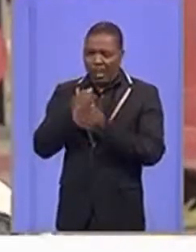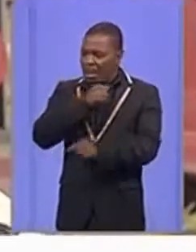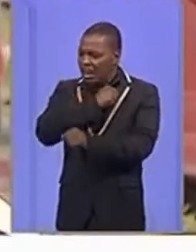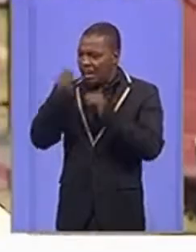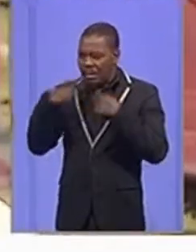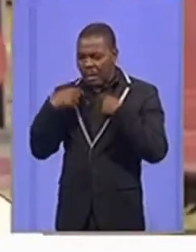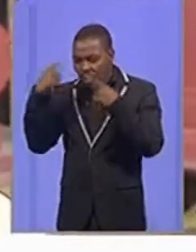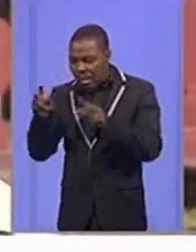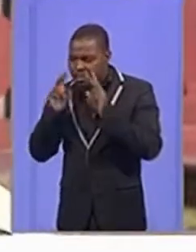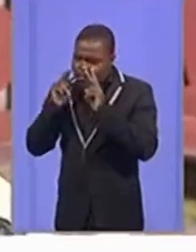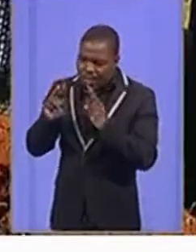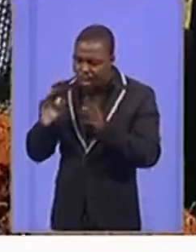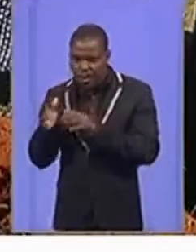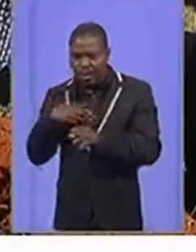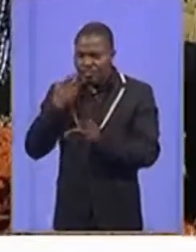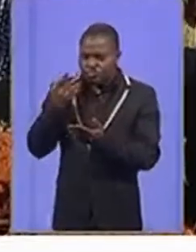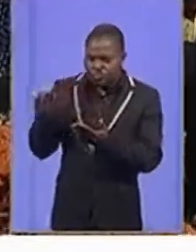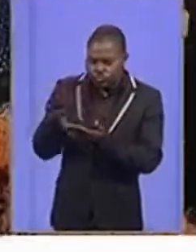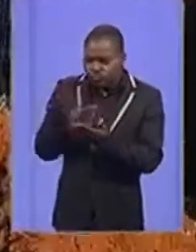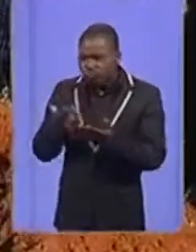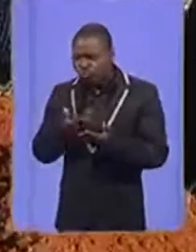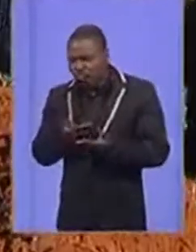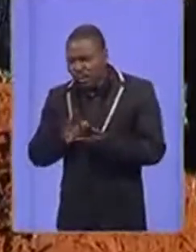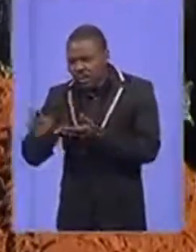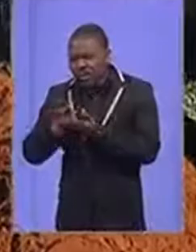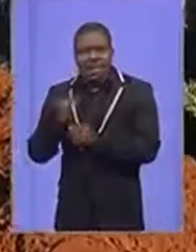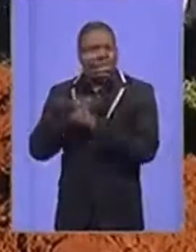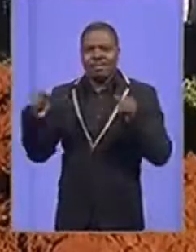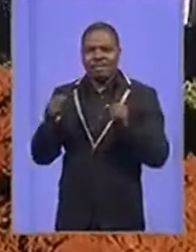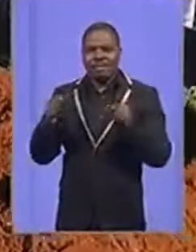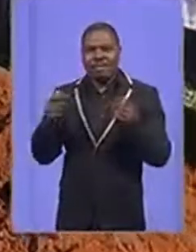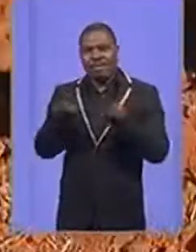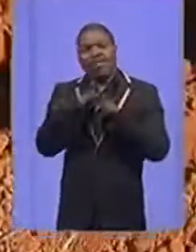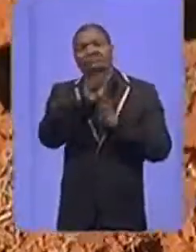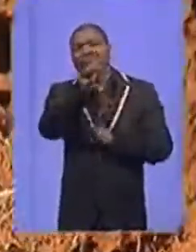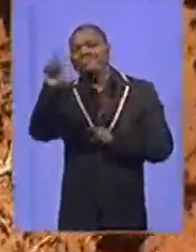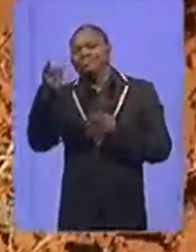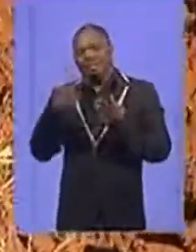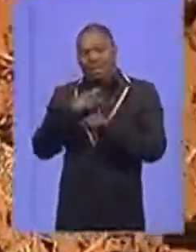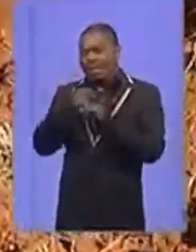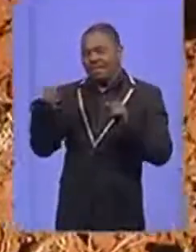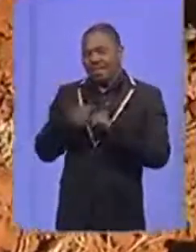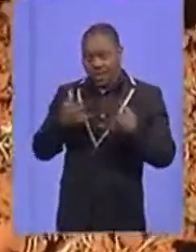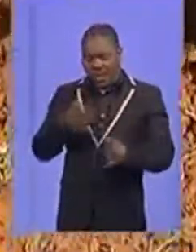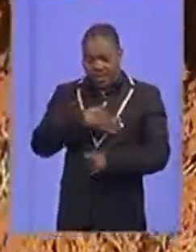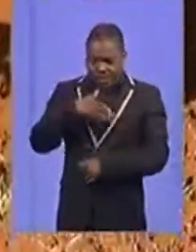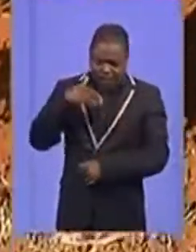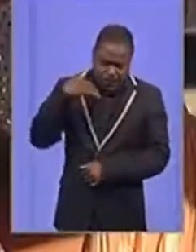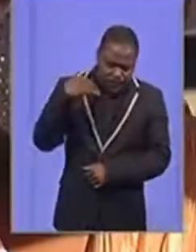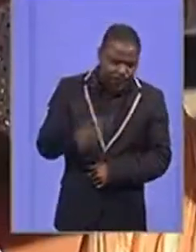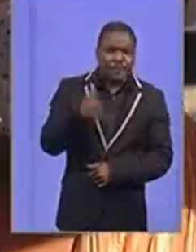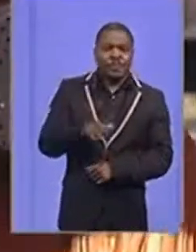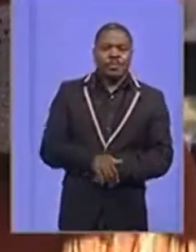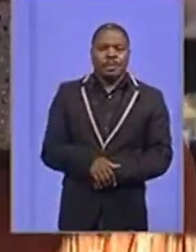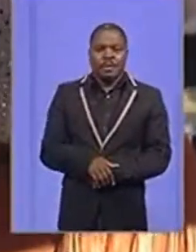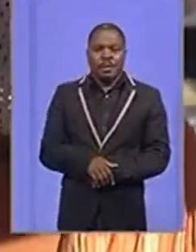ge mo tšhakele gore go tlo kgotha ge etse hantle jwalo ka batho ba bang ba entseng se go utlwisitse bohloko haholo. It